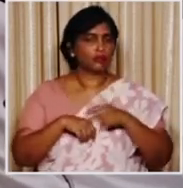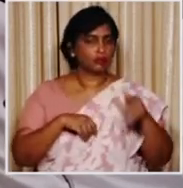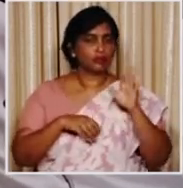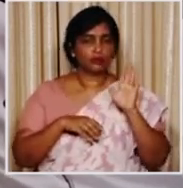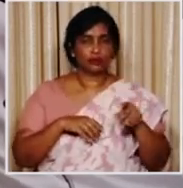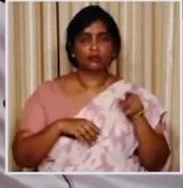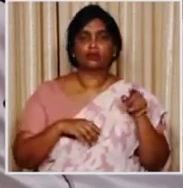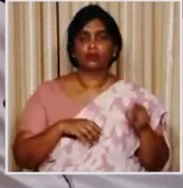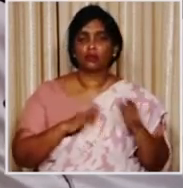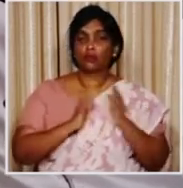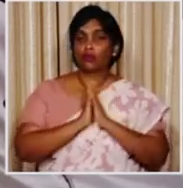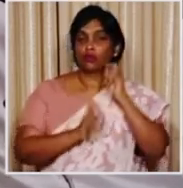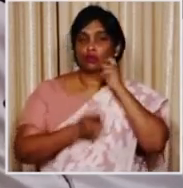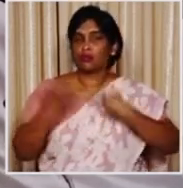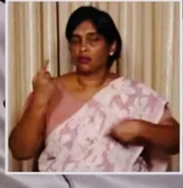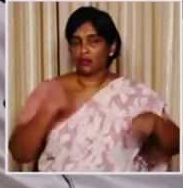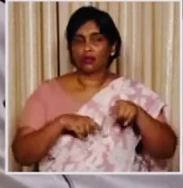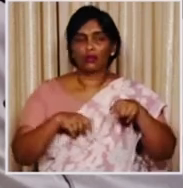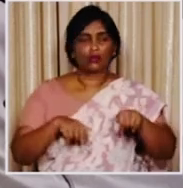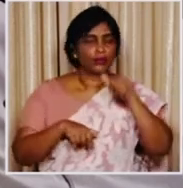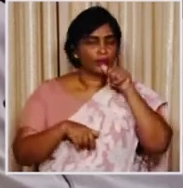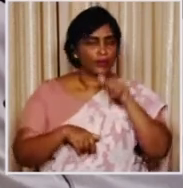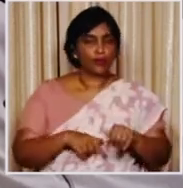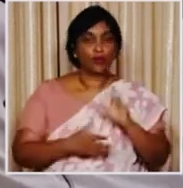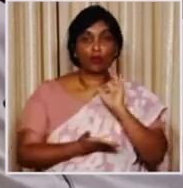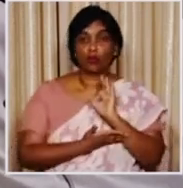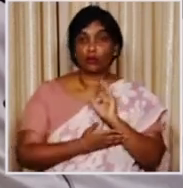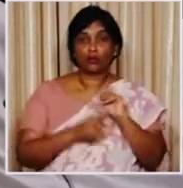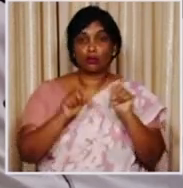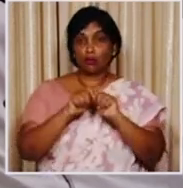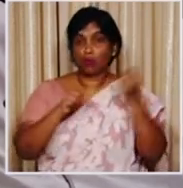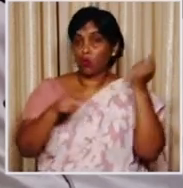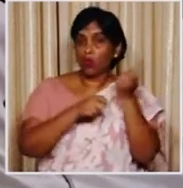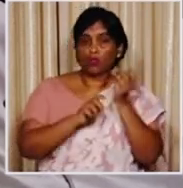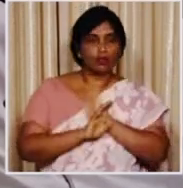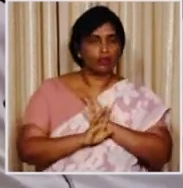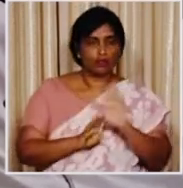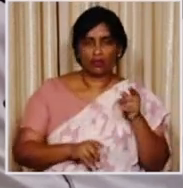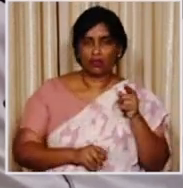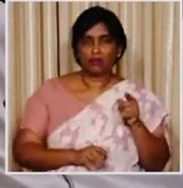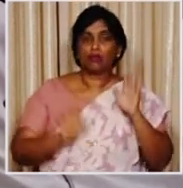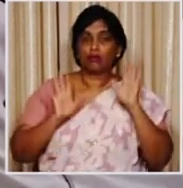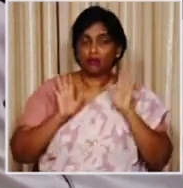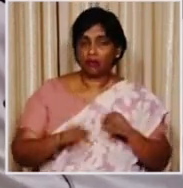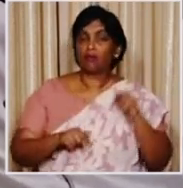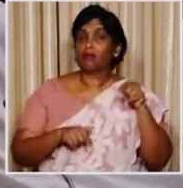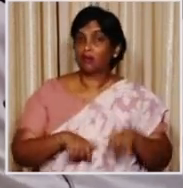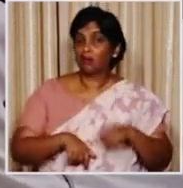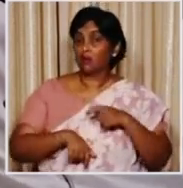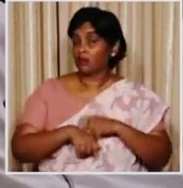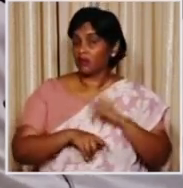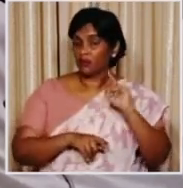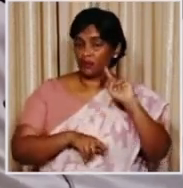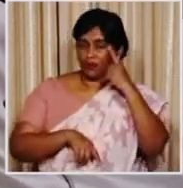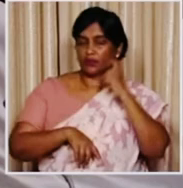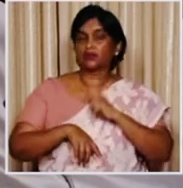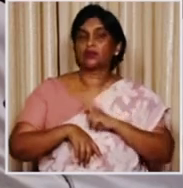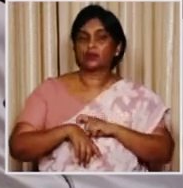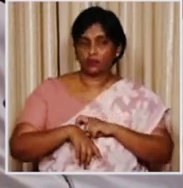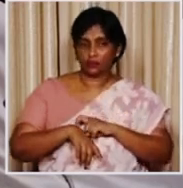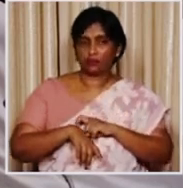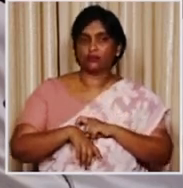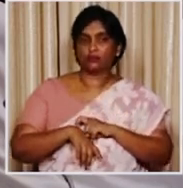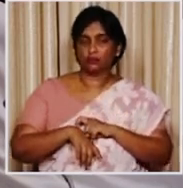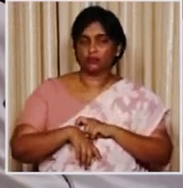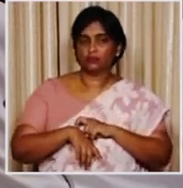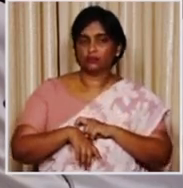අවසන් බෞද්ධ ජනතාවත් අතරේ තව දායකවත් බුදු පිළිමයකට අත තියලා නැහැ නමුත් මේ වතාව විතරයි ප්‍රථම වතාවට වෙච්ච දෙයක්